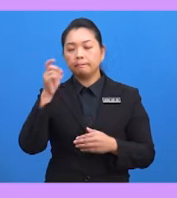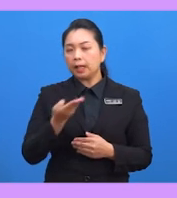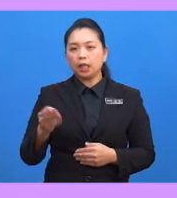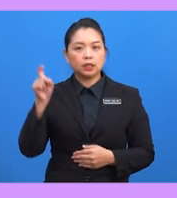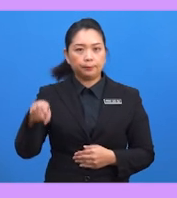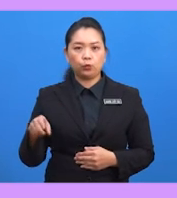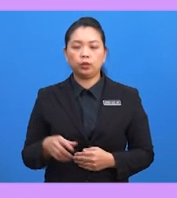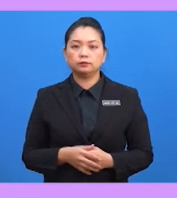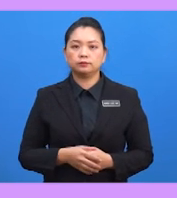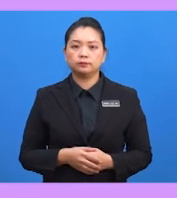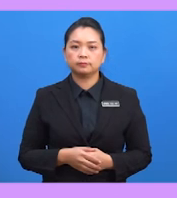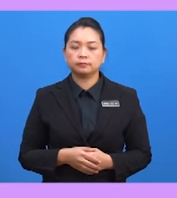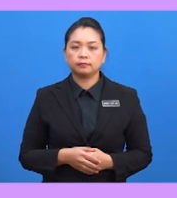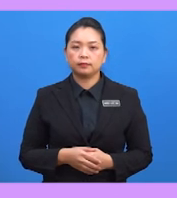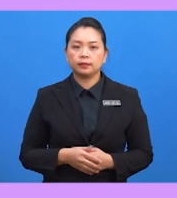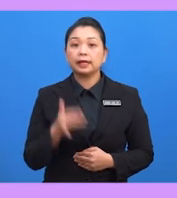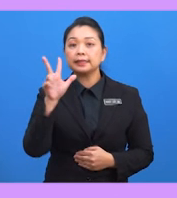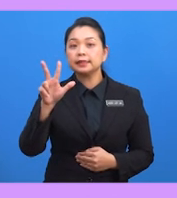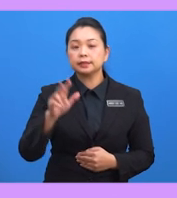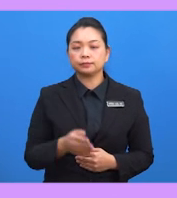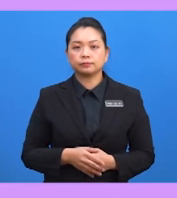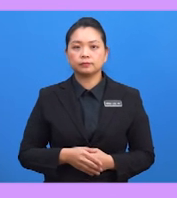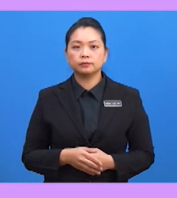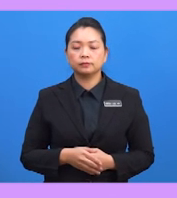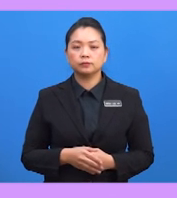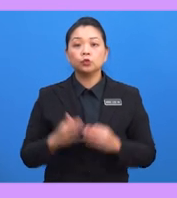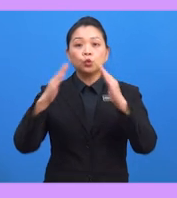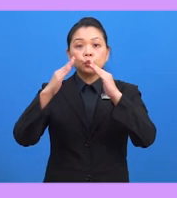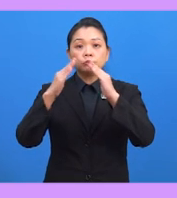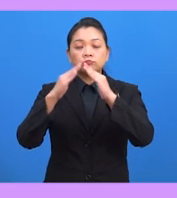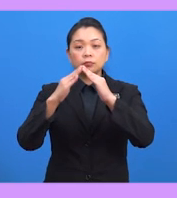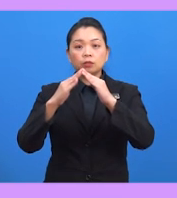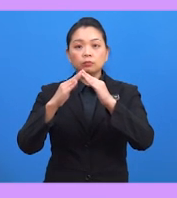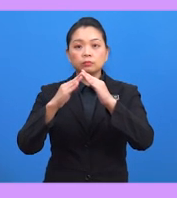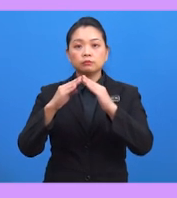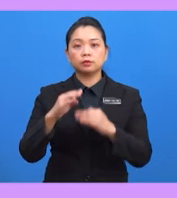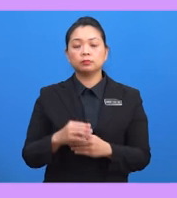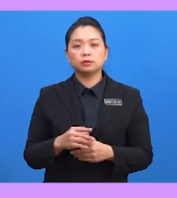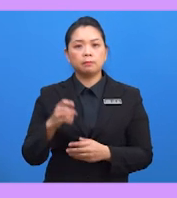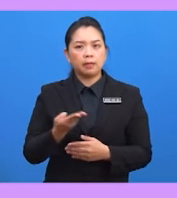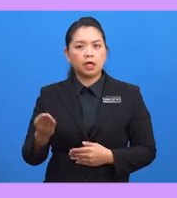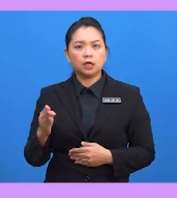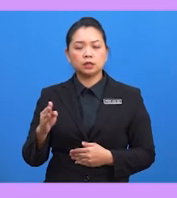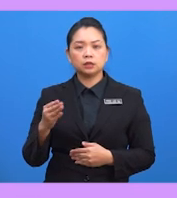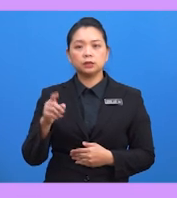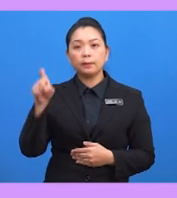keperluan. Ketiga. Banglo mewah merupakan barang keperluan. Betul atau